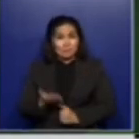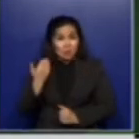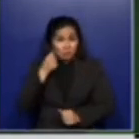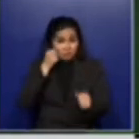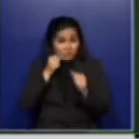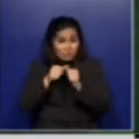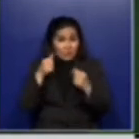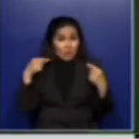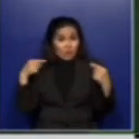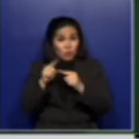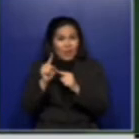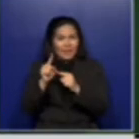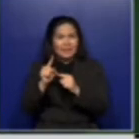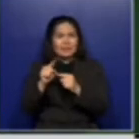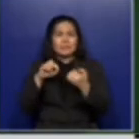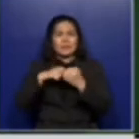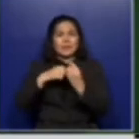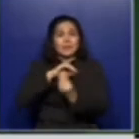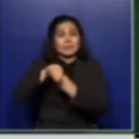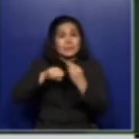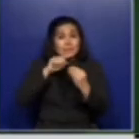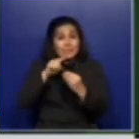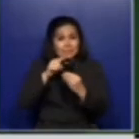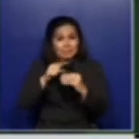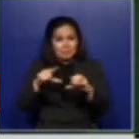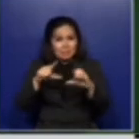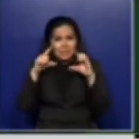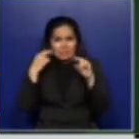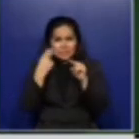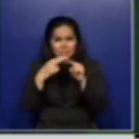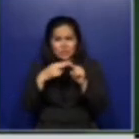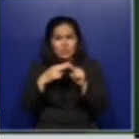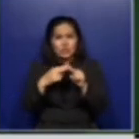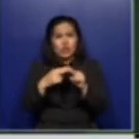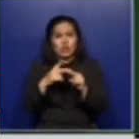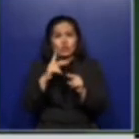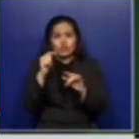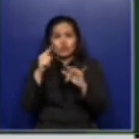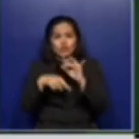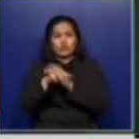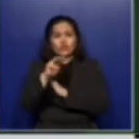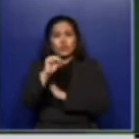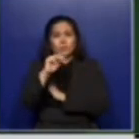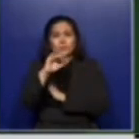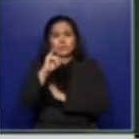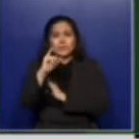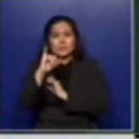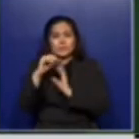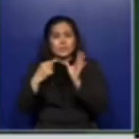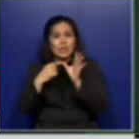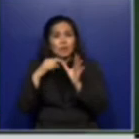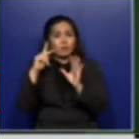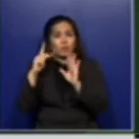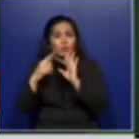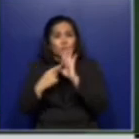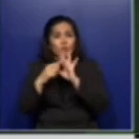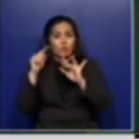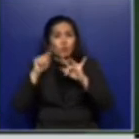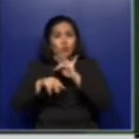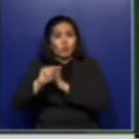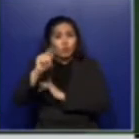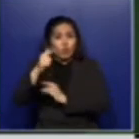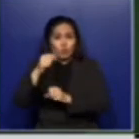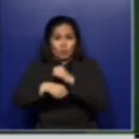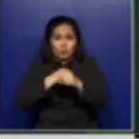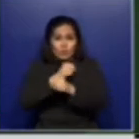ที่เรียกว่าวิกฤตต้มยำกุ้งปีนั้นน่ะปี2540เนี่ยประเทศของเราประสบกับปัญหา